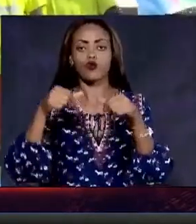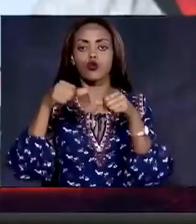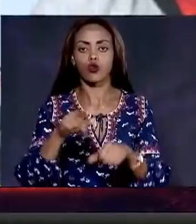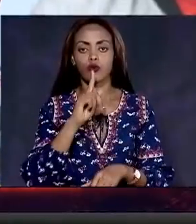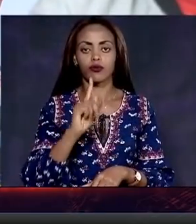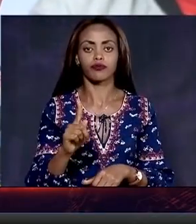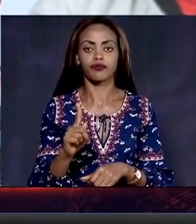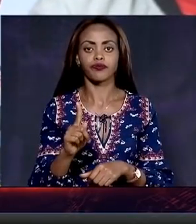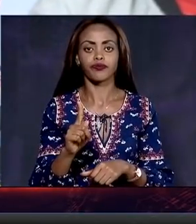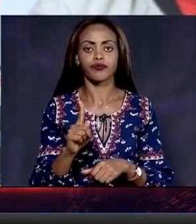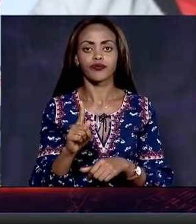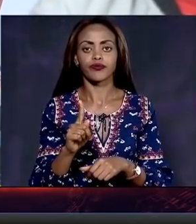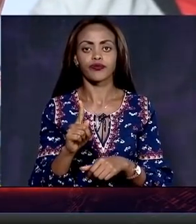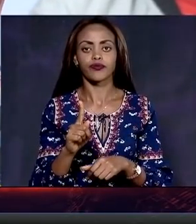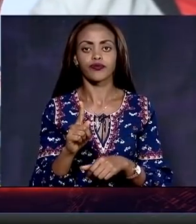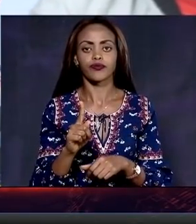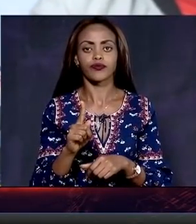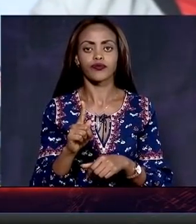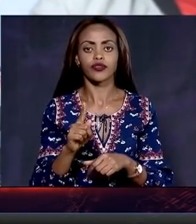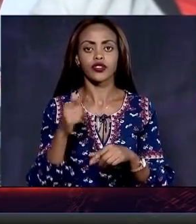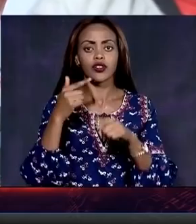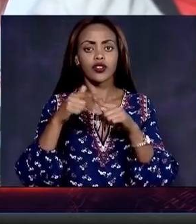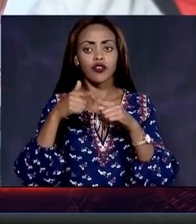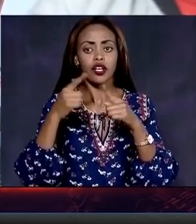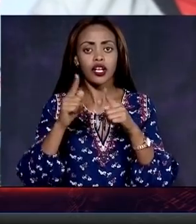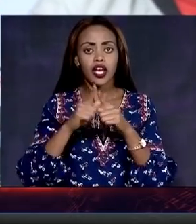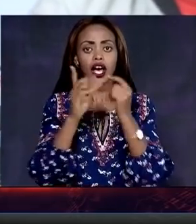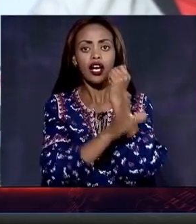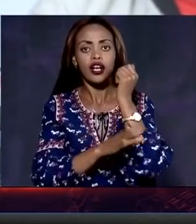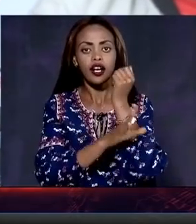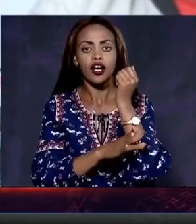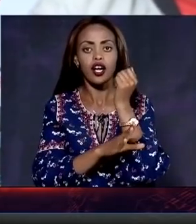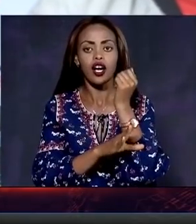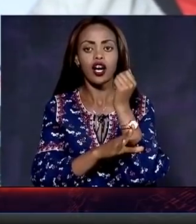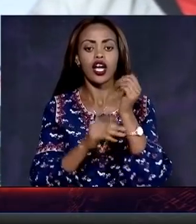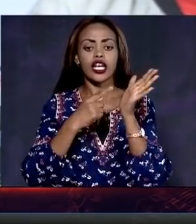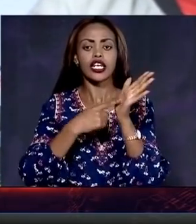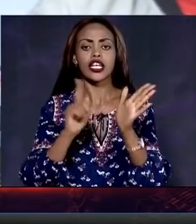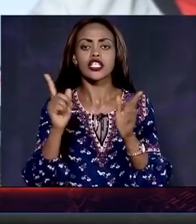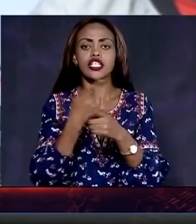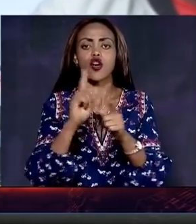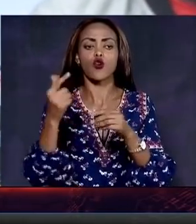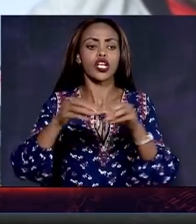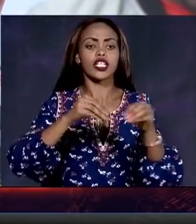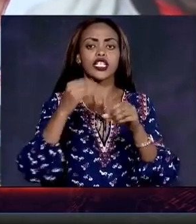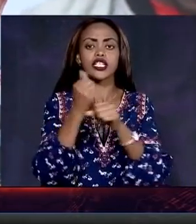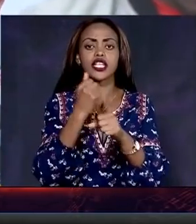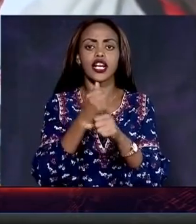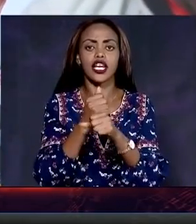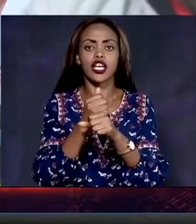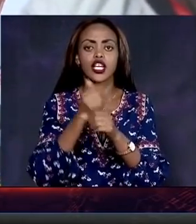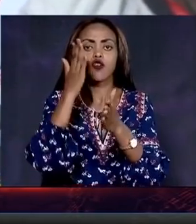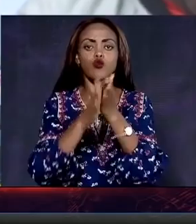تسانیحوم افتفال علیت اللہ فادرنا وردیز غلی من بحر نتا بایلو من کتا غسل سرحن نتا کمال